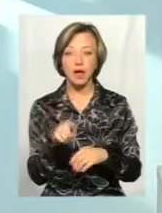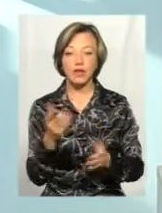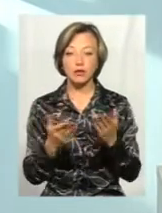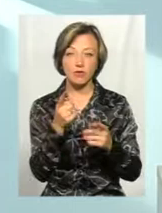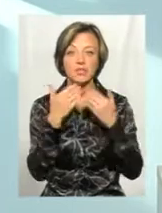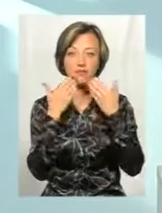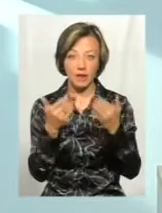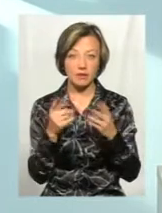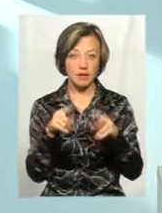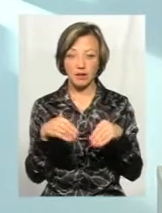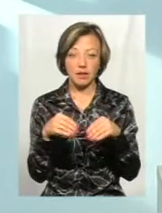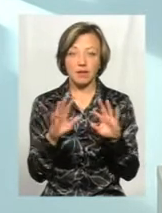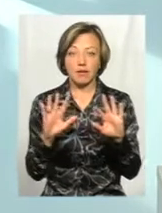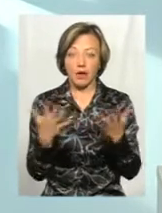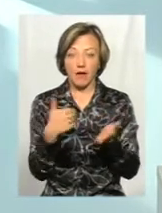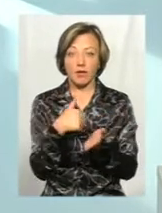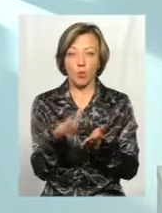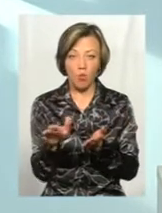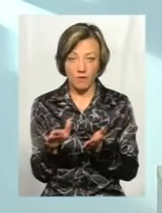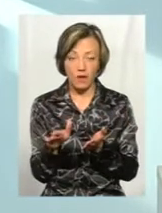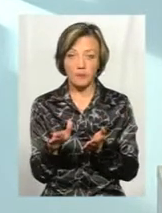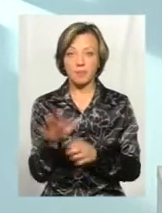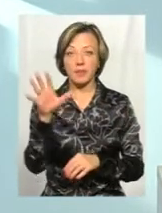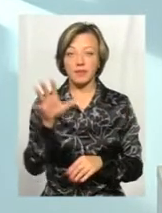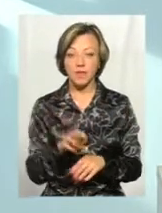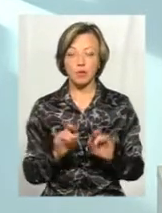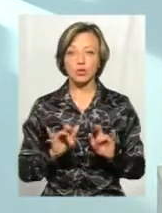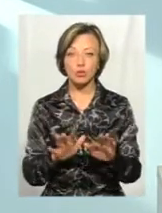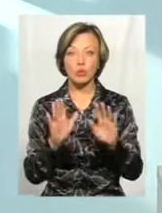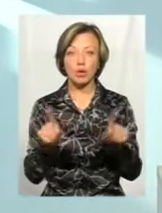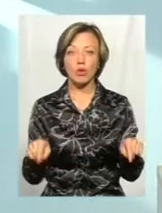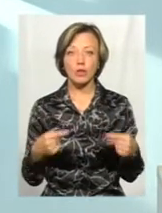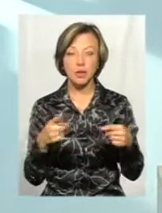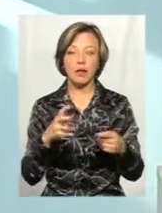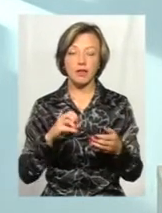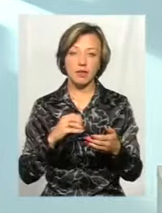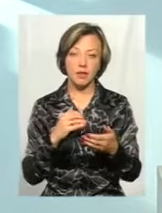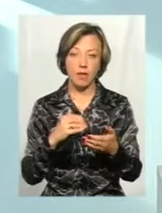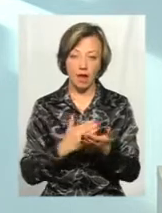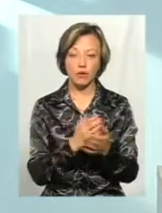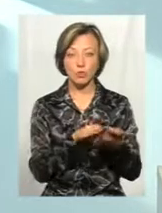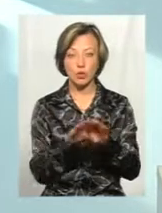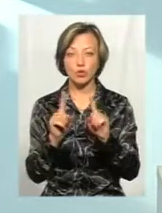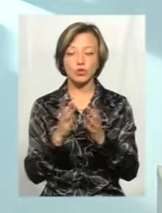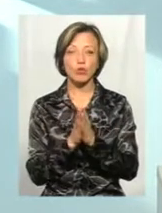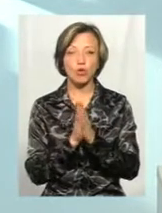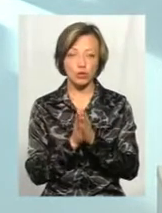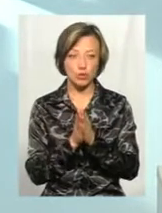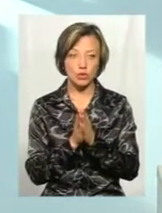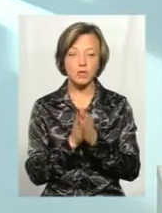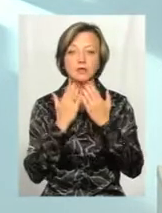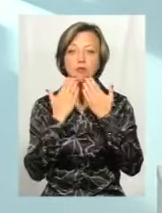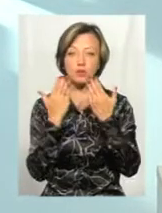ви звернетесь і вам, не дай Бог, відмовлять, то вся процедура буде організована на якісному рівні. Я вас дуже прошу